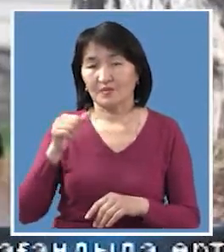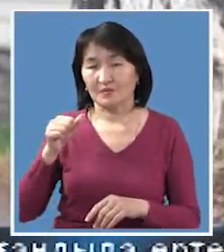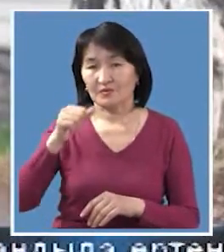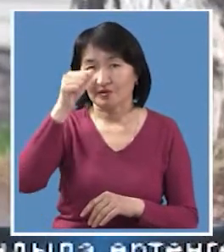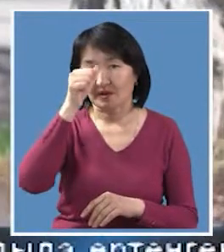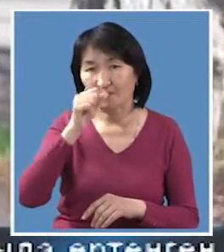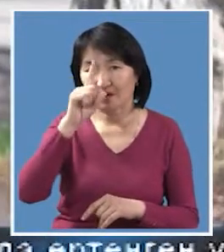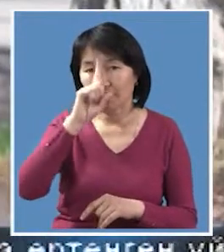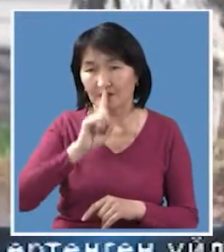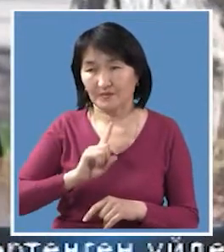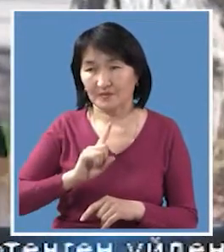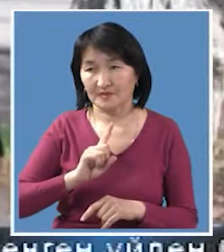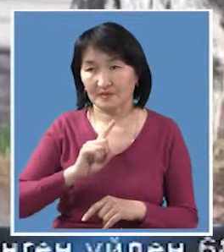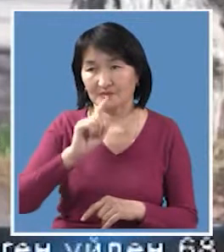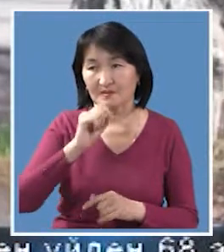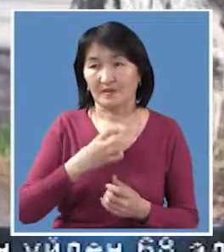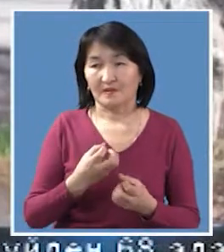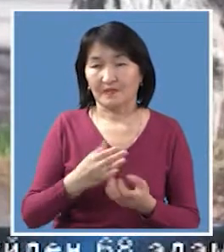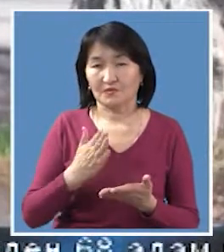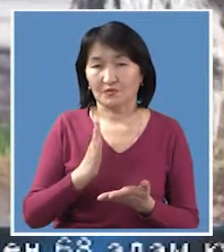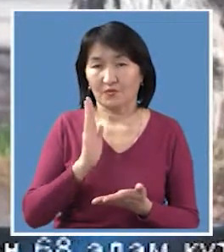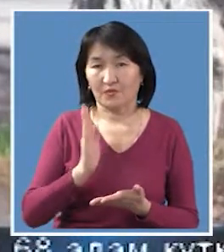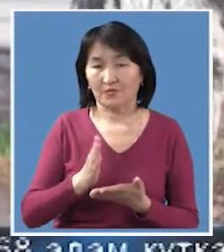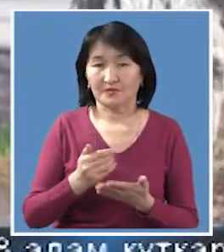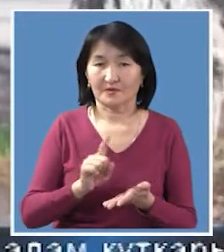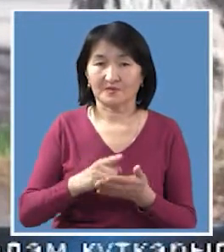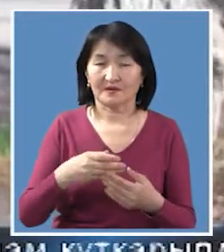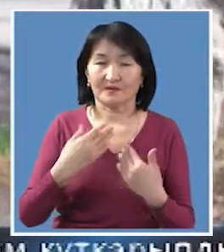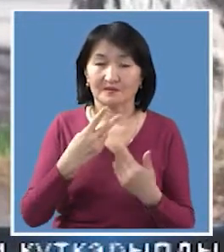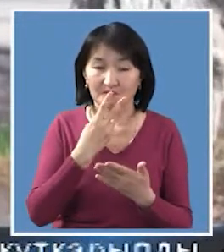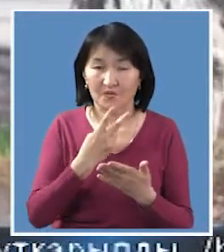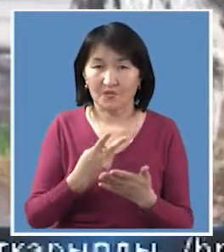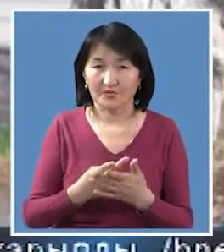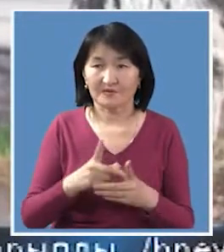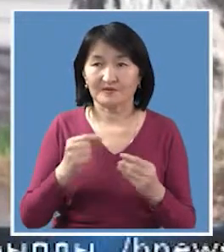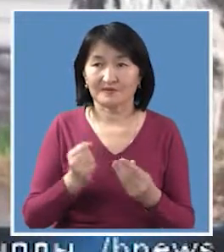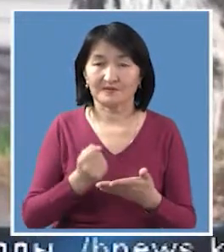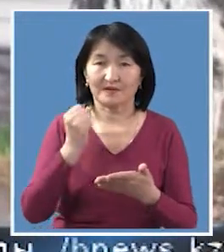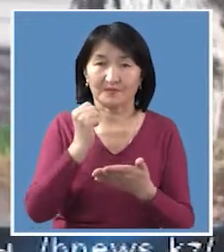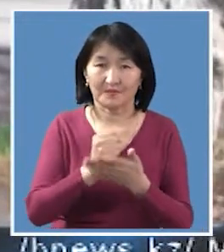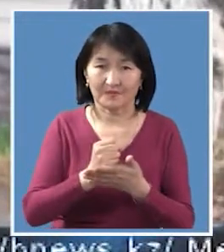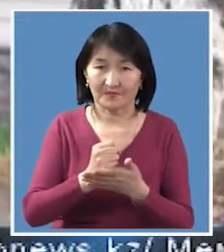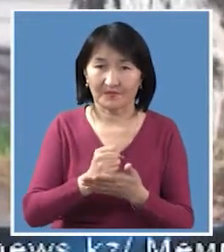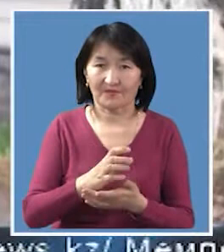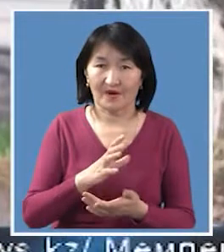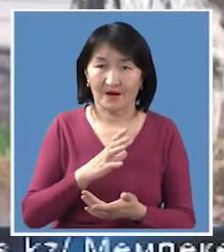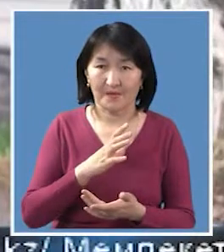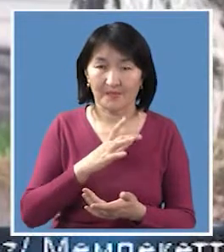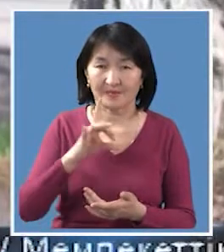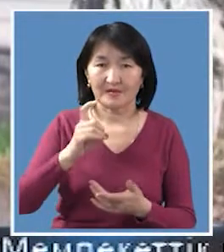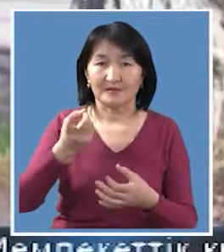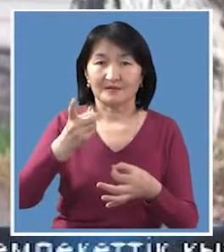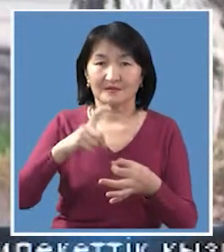Жалпы алғанда орын алған өзгерістердің көбі кәсіби біліктілікке бағытталған, яғни жұмысқа қабілетті кәсіпкерлер үшін кәсіби